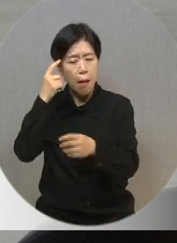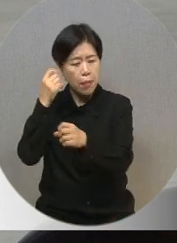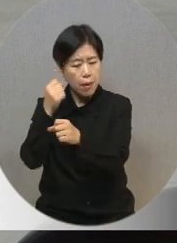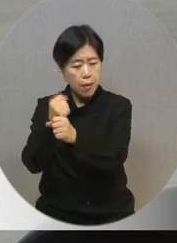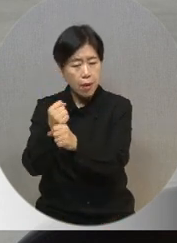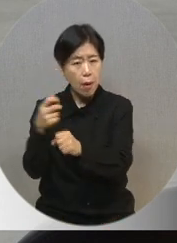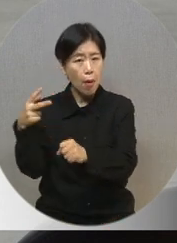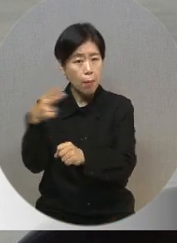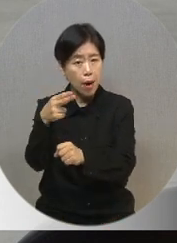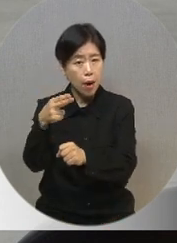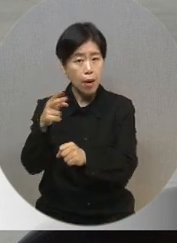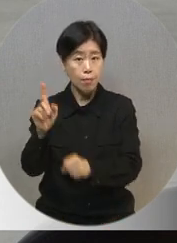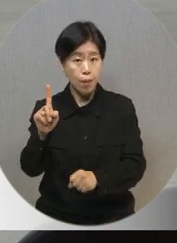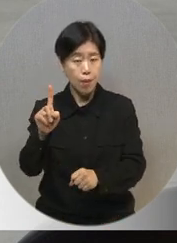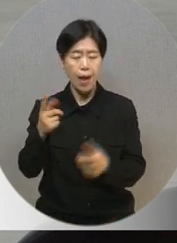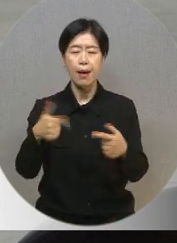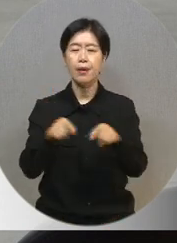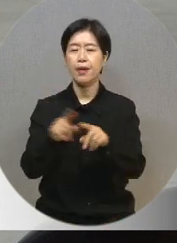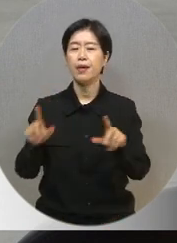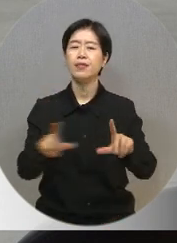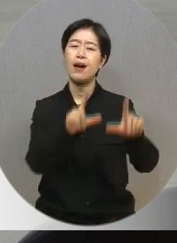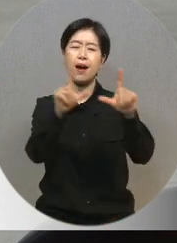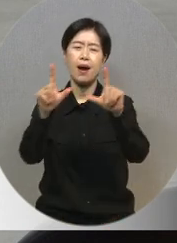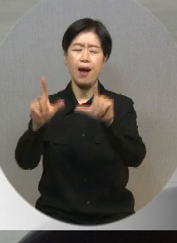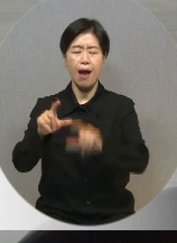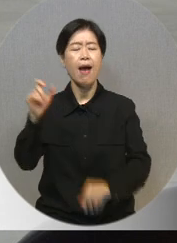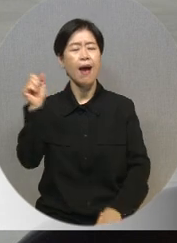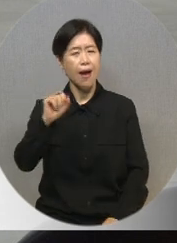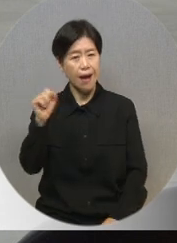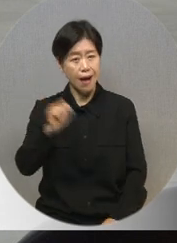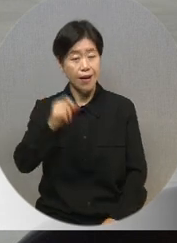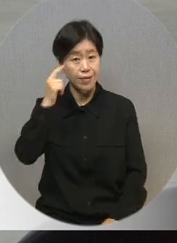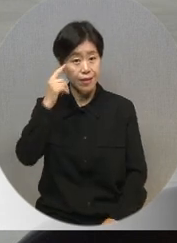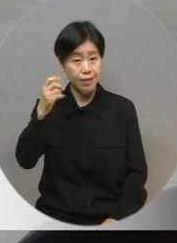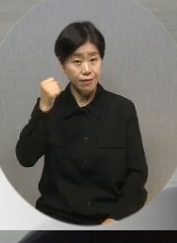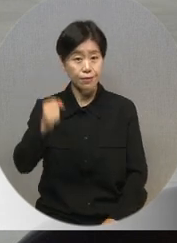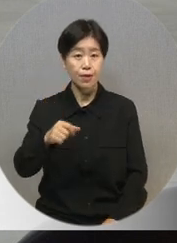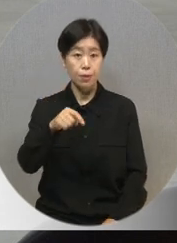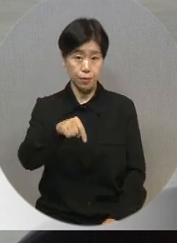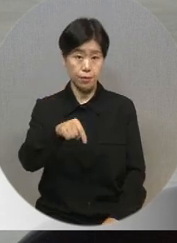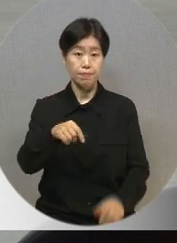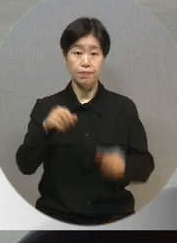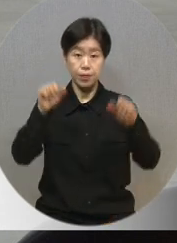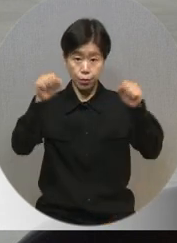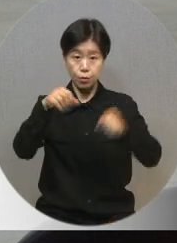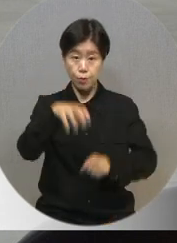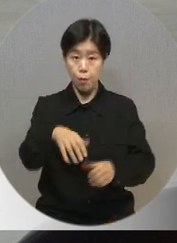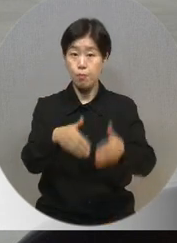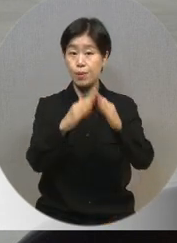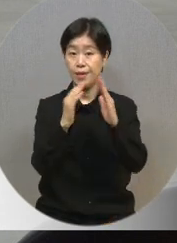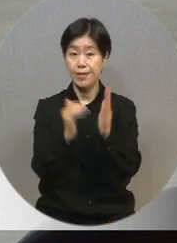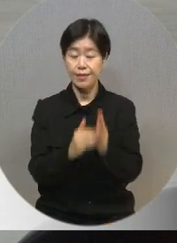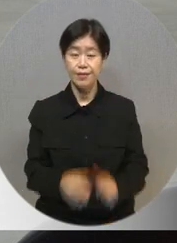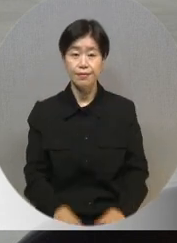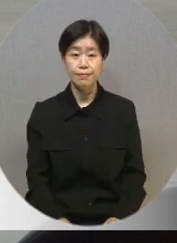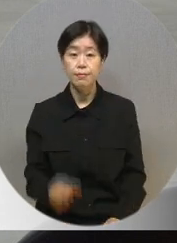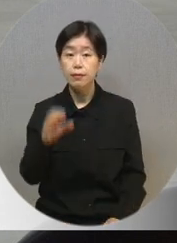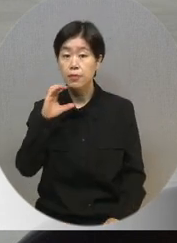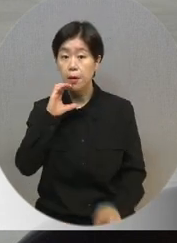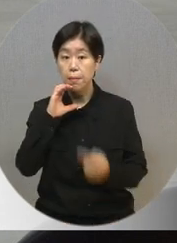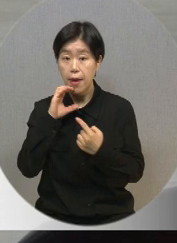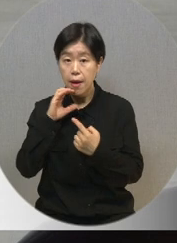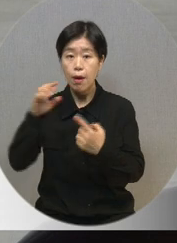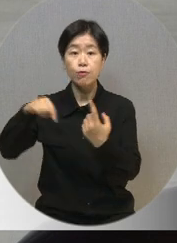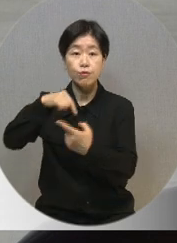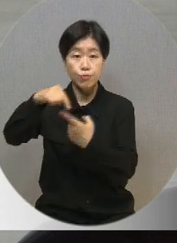운동은 같이 살아가는 것이다. 그런 취지하에 반다비 체육센터가 개관을 했습니다. 카페를 운영을 할